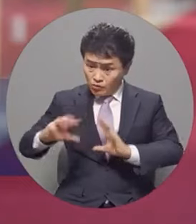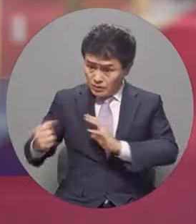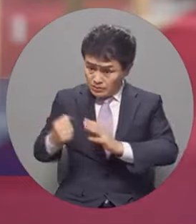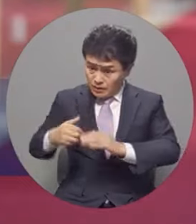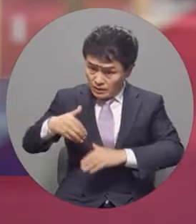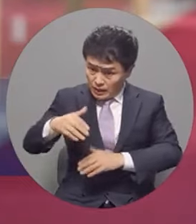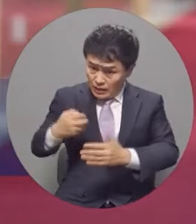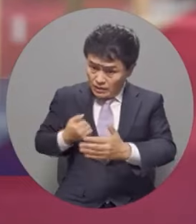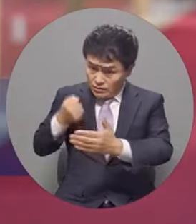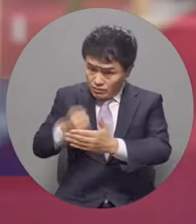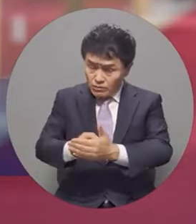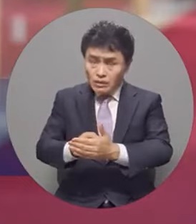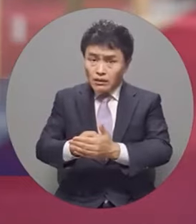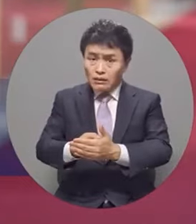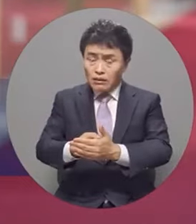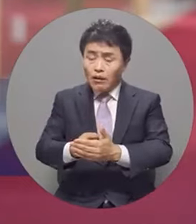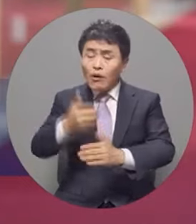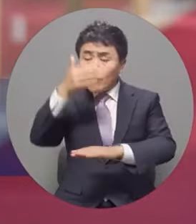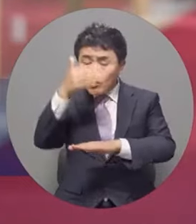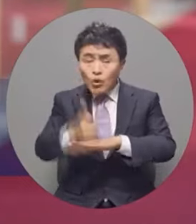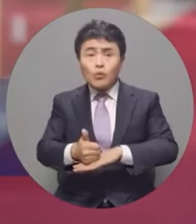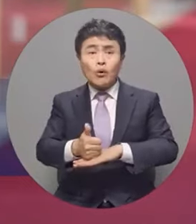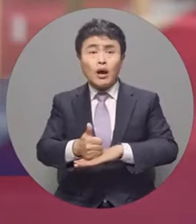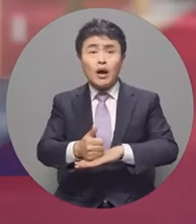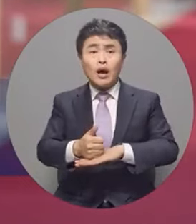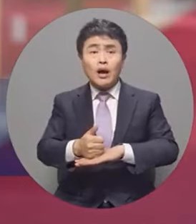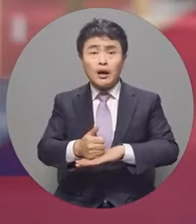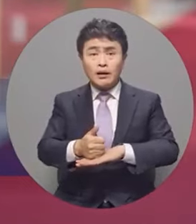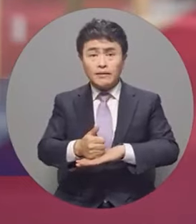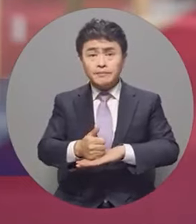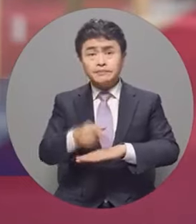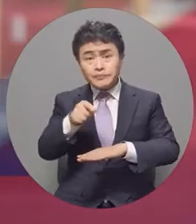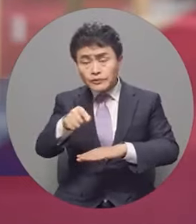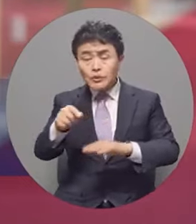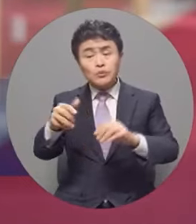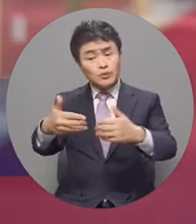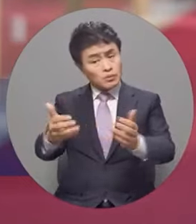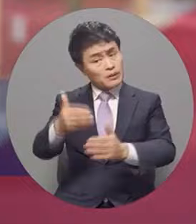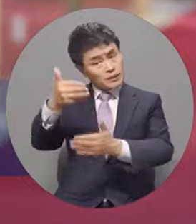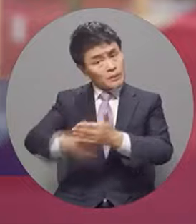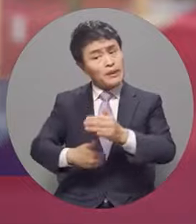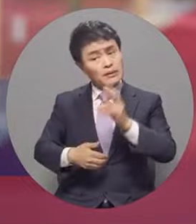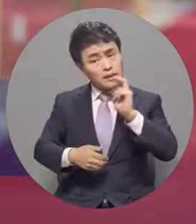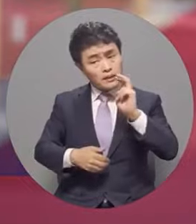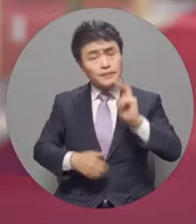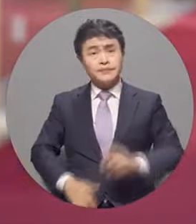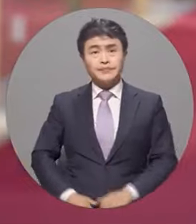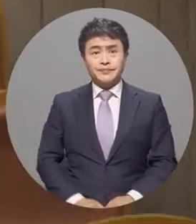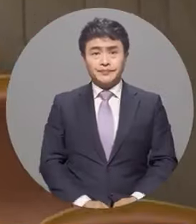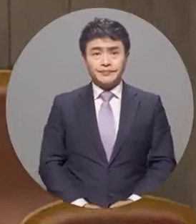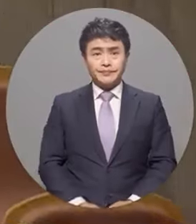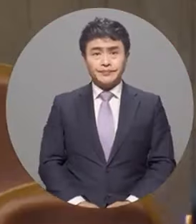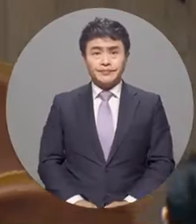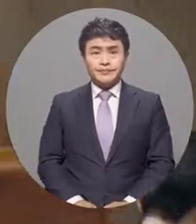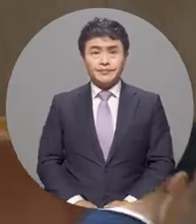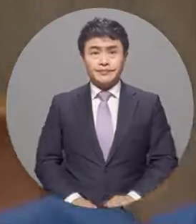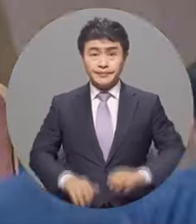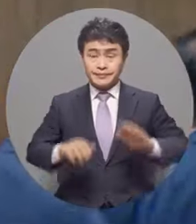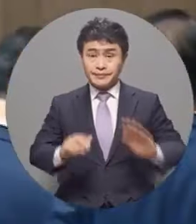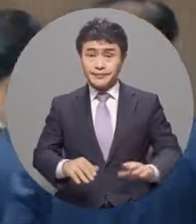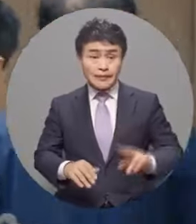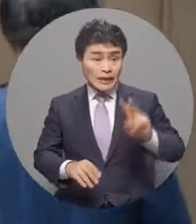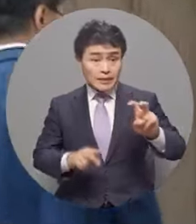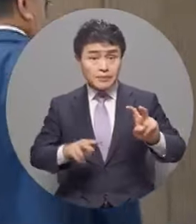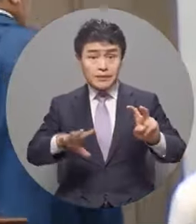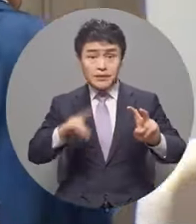그 결단에 대한 결과 아마 그 부분이 남아있지 않나 생각합니다. 22대